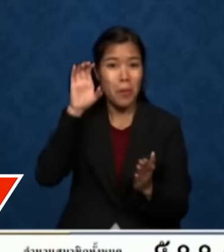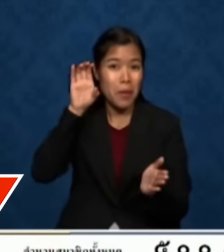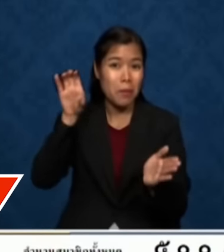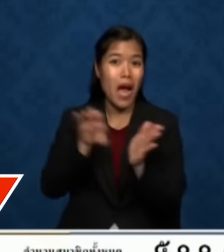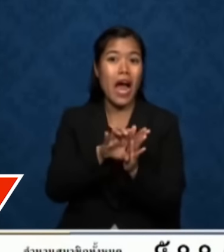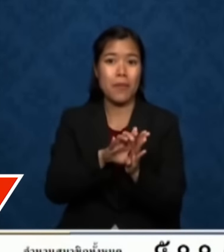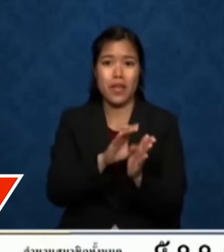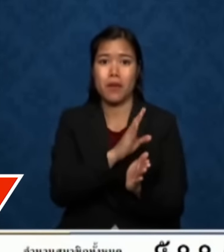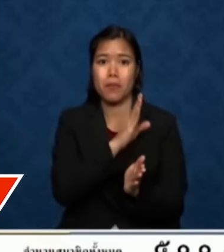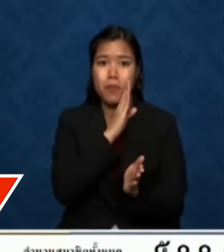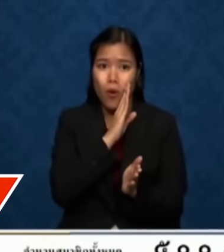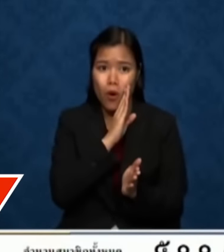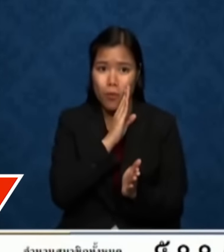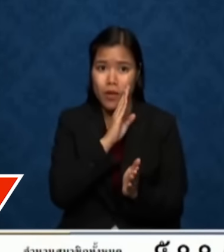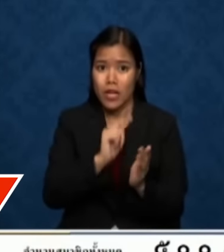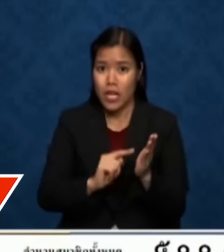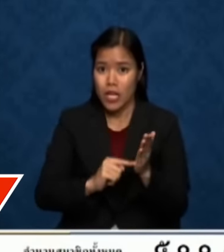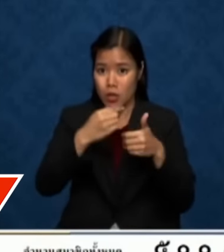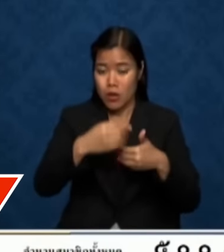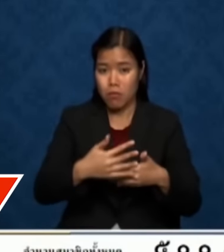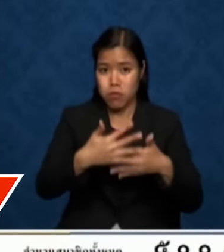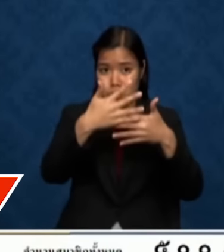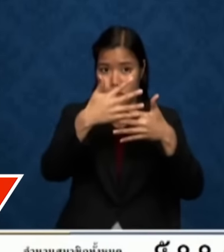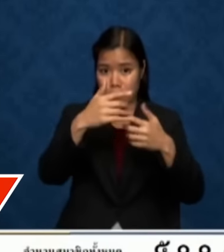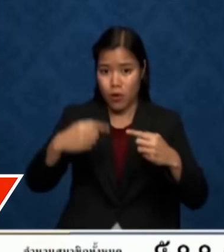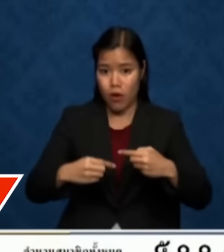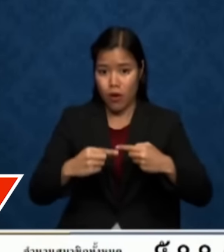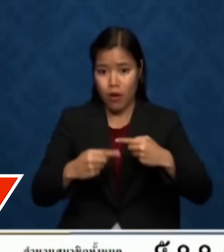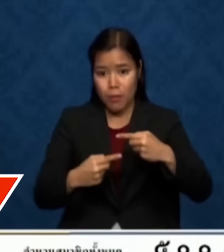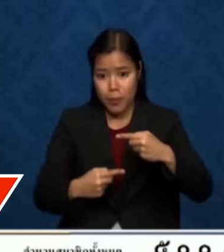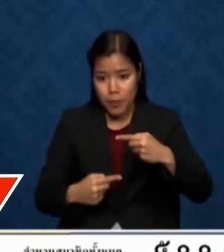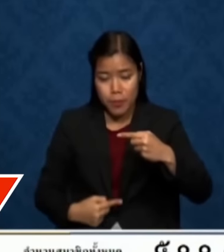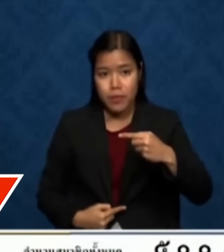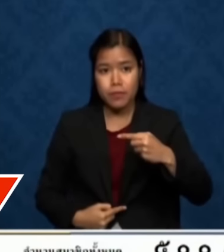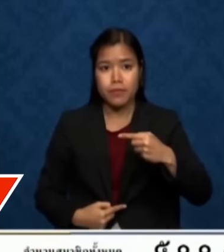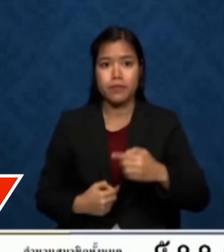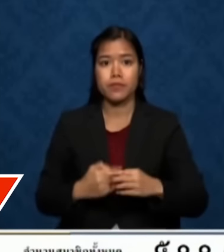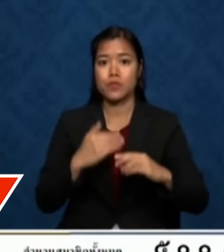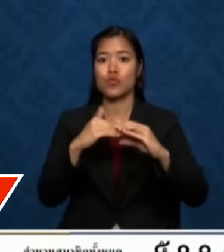าใกล้ๆกันค่ะและบุกมาคอมเมนต์ในเวลาเดียวกันค่ะ